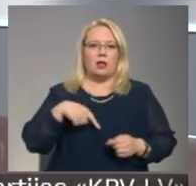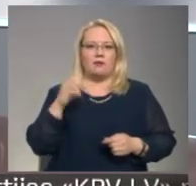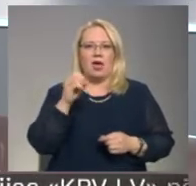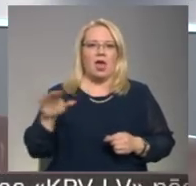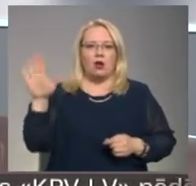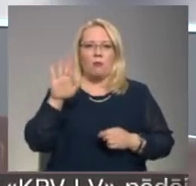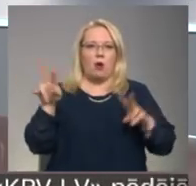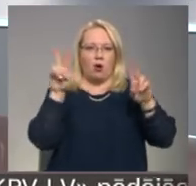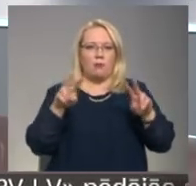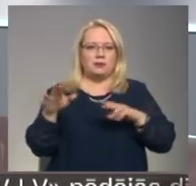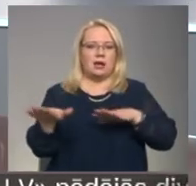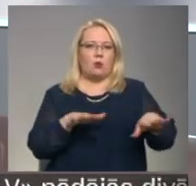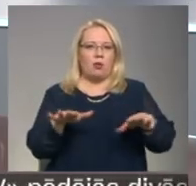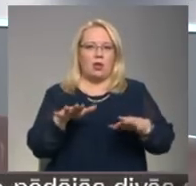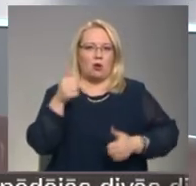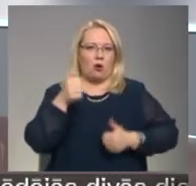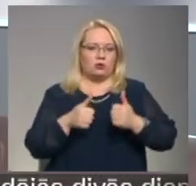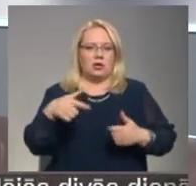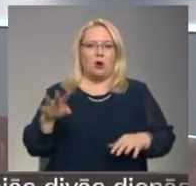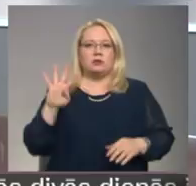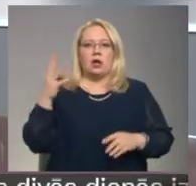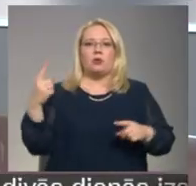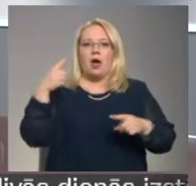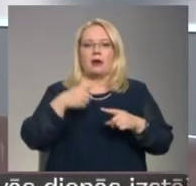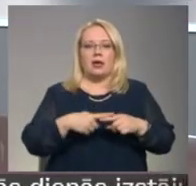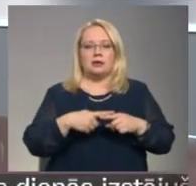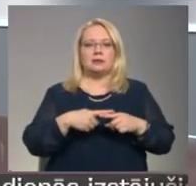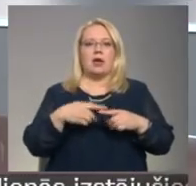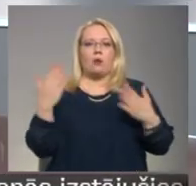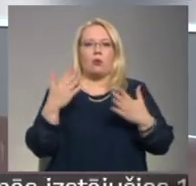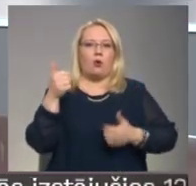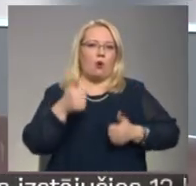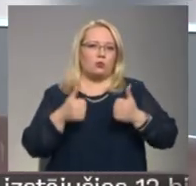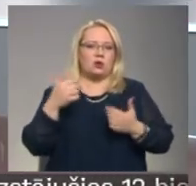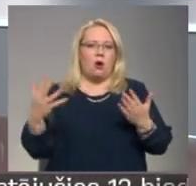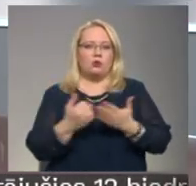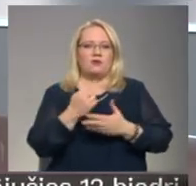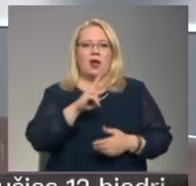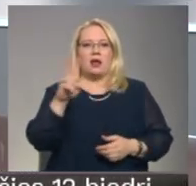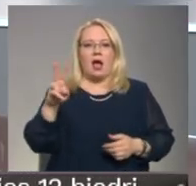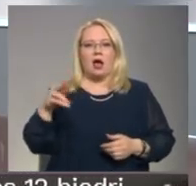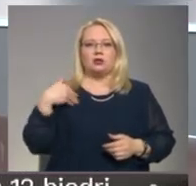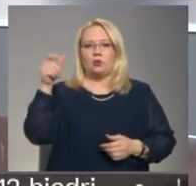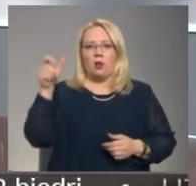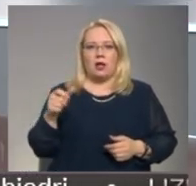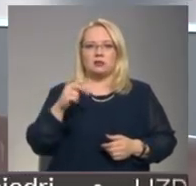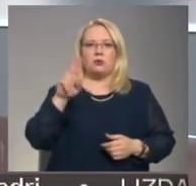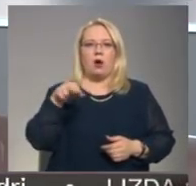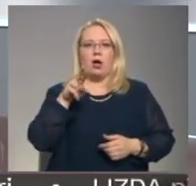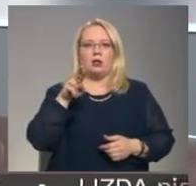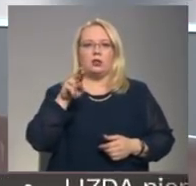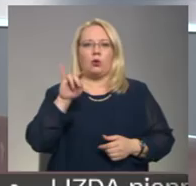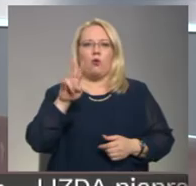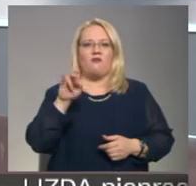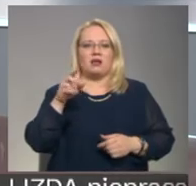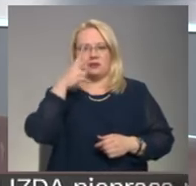rīkotajā konkursā. Un šī ir jau ceturtā reize pēc kārtas, kad konkursā uzvar kāds skolēns no Druvas vidusskolas un skolā viesojās